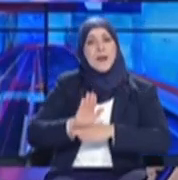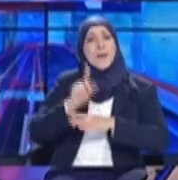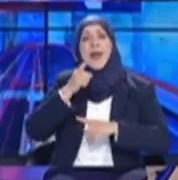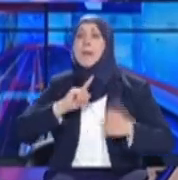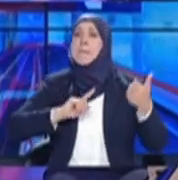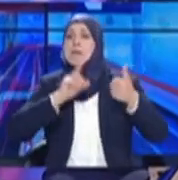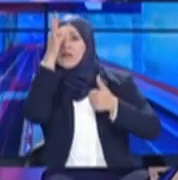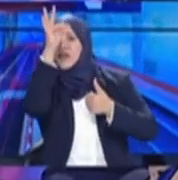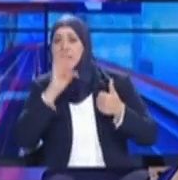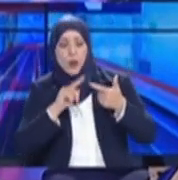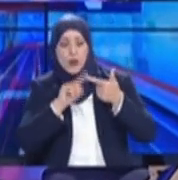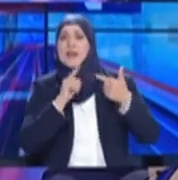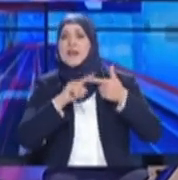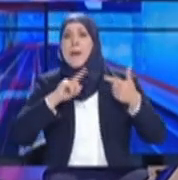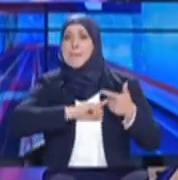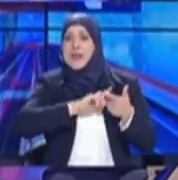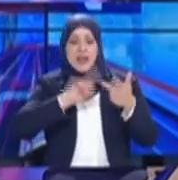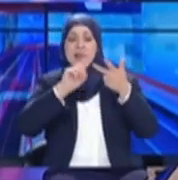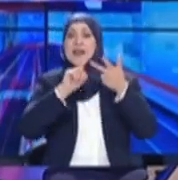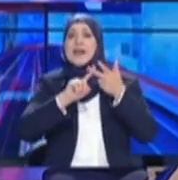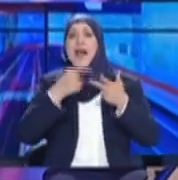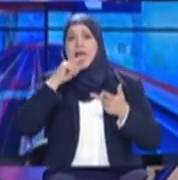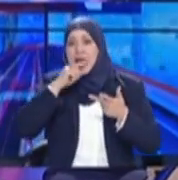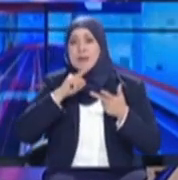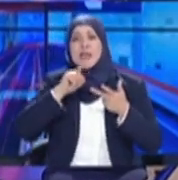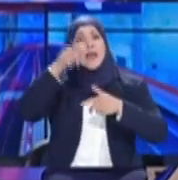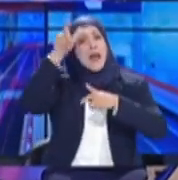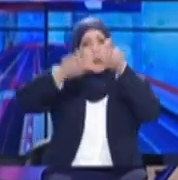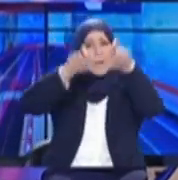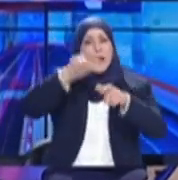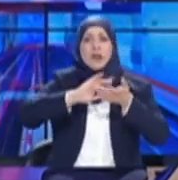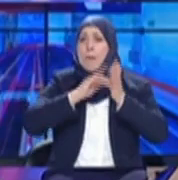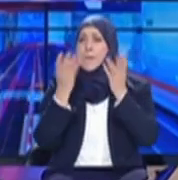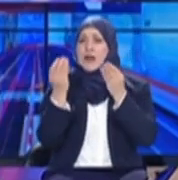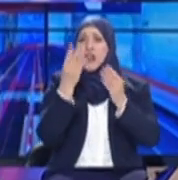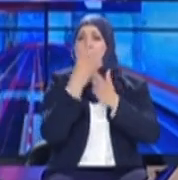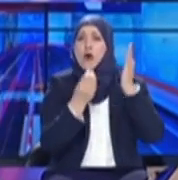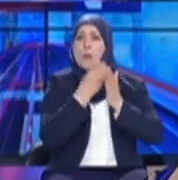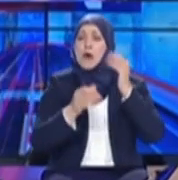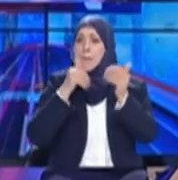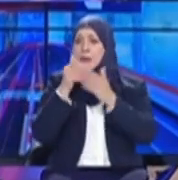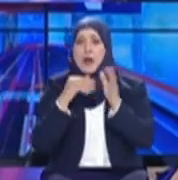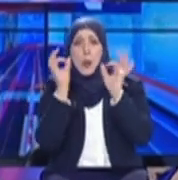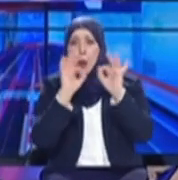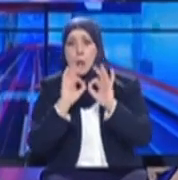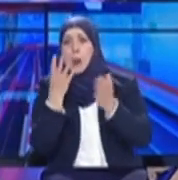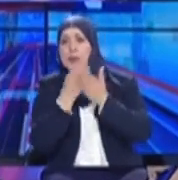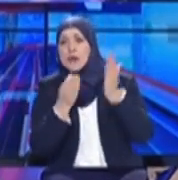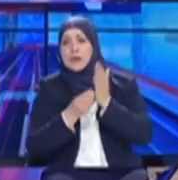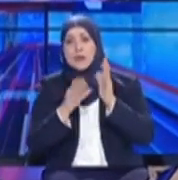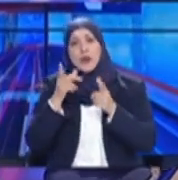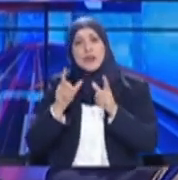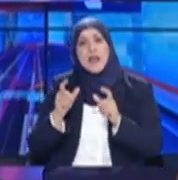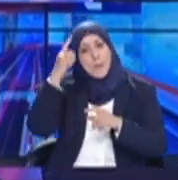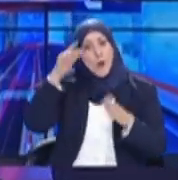صراحه لاحظنا نقص كبير برشه مواطنين تشكو من عدم وجود هذه الوسائل اللي تمنع اه لتفشي فيروس